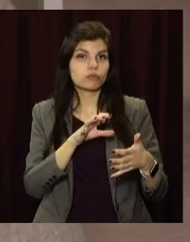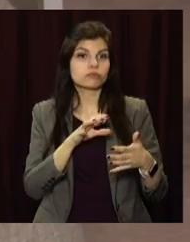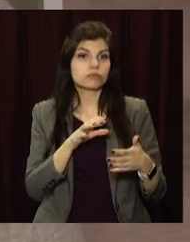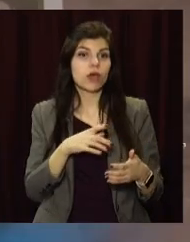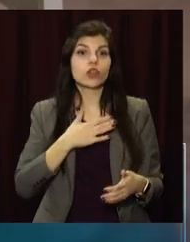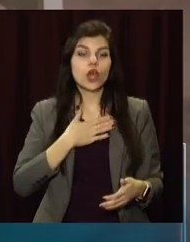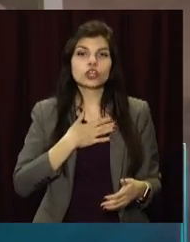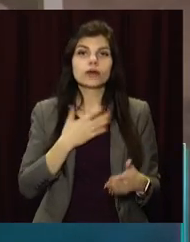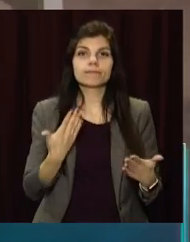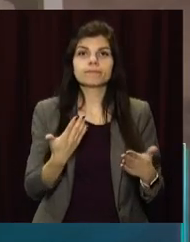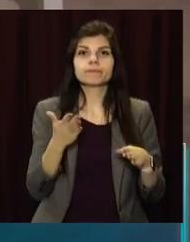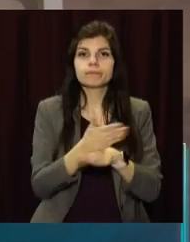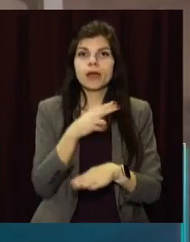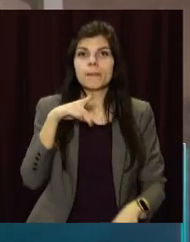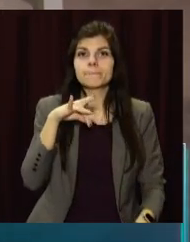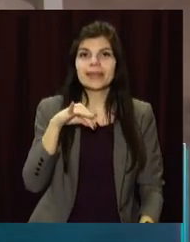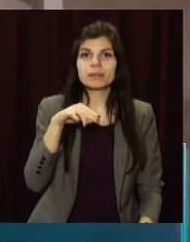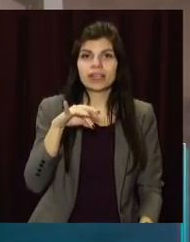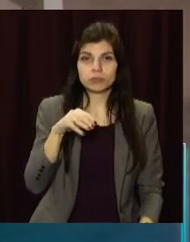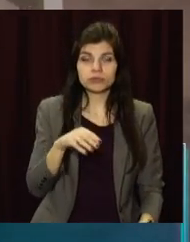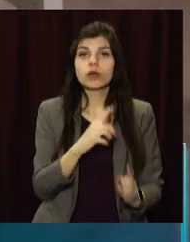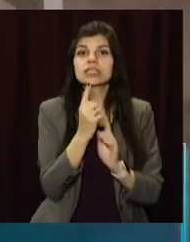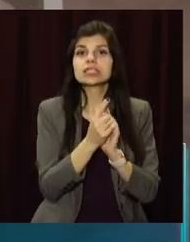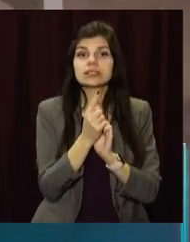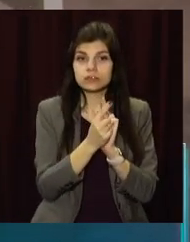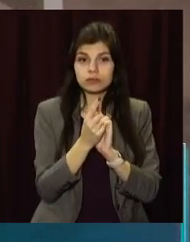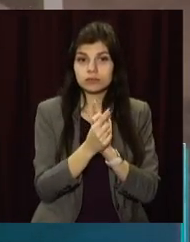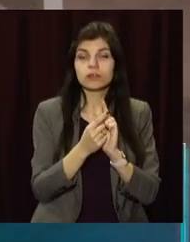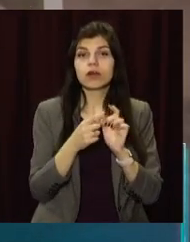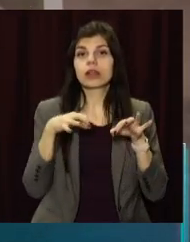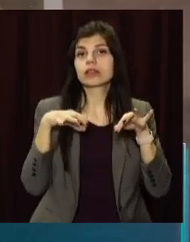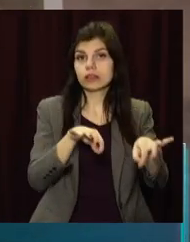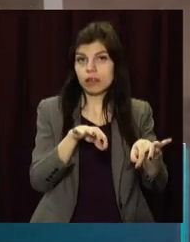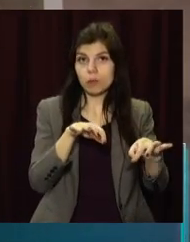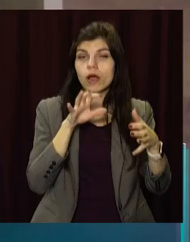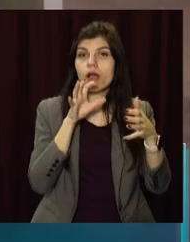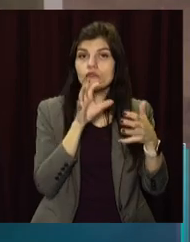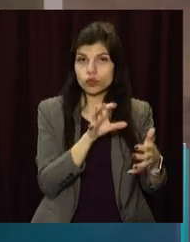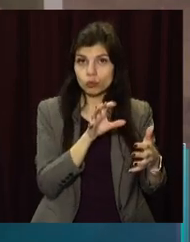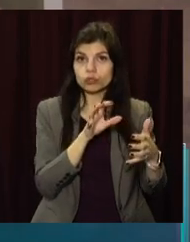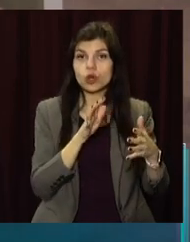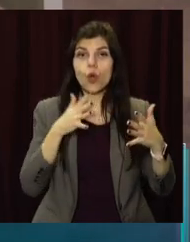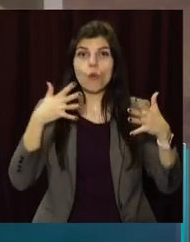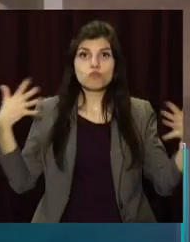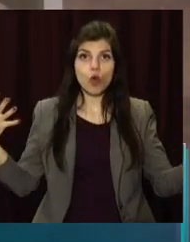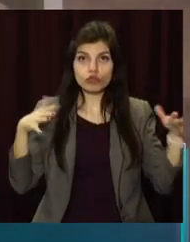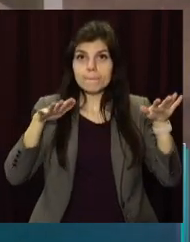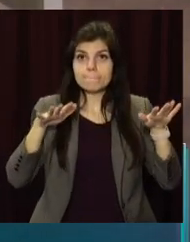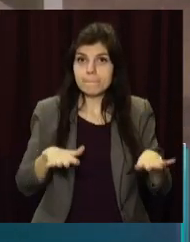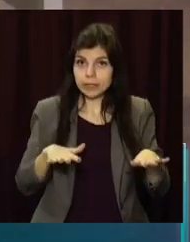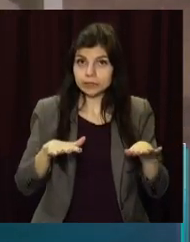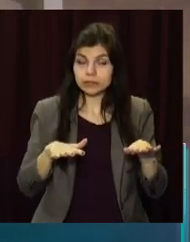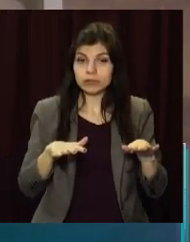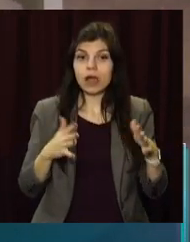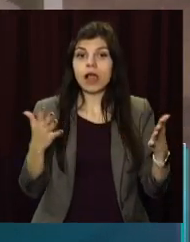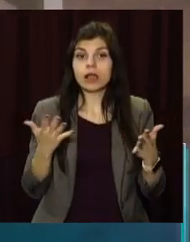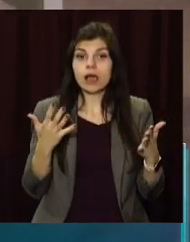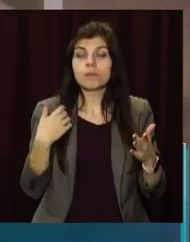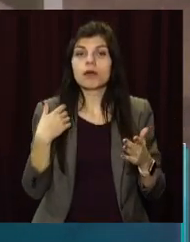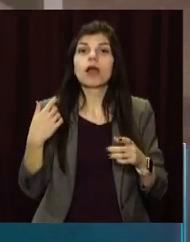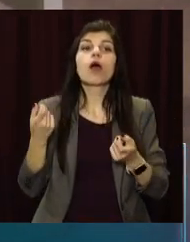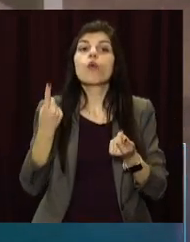які брали участь у конкурсі на обслуговування міських маршрутів у Кам'янському, добре знають. Підприємства працюють у сфері перевезень не